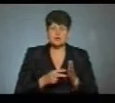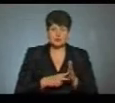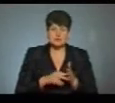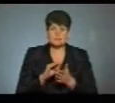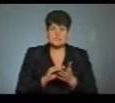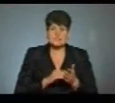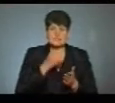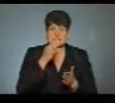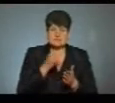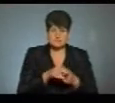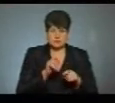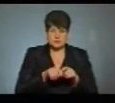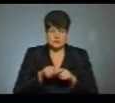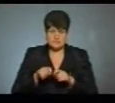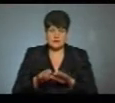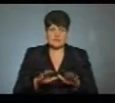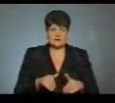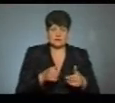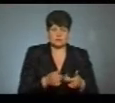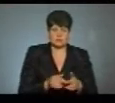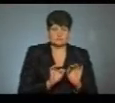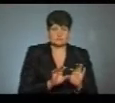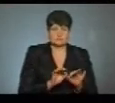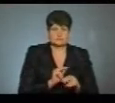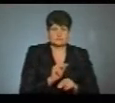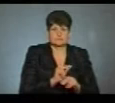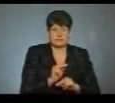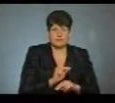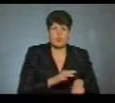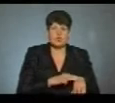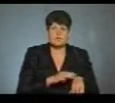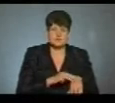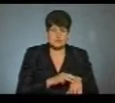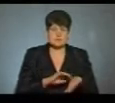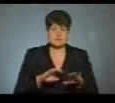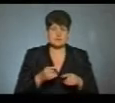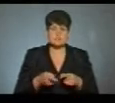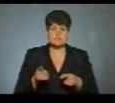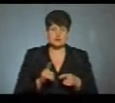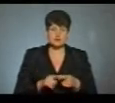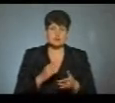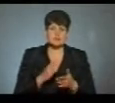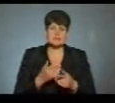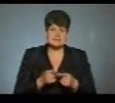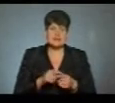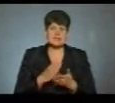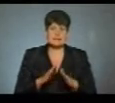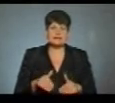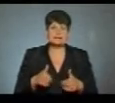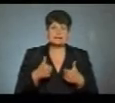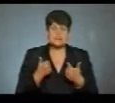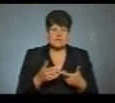моніторинг та дадуть рекомендації поліцейським. Метою проведення моніторингу, каже Володимир Шевченко, є надання консультації